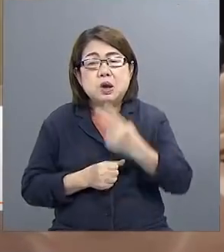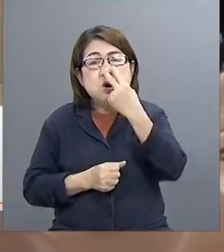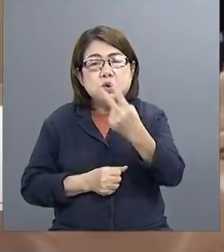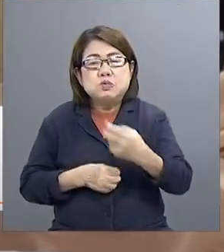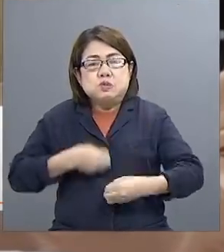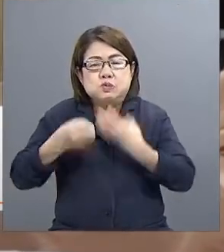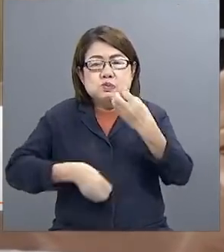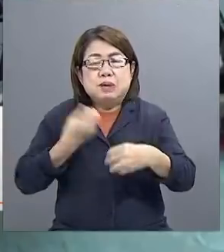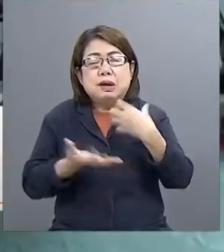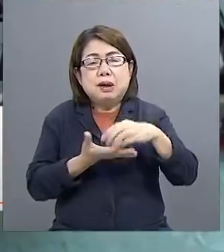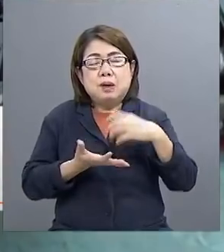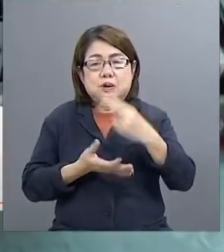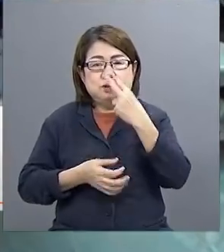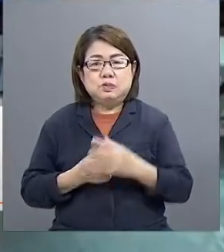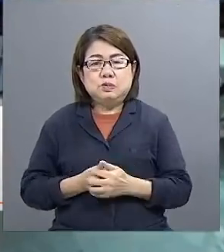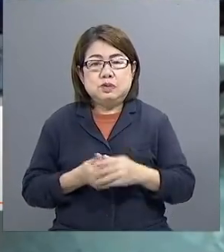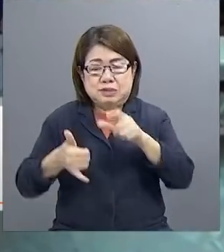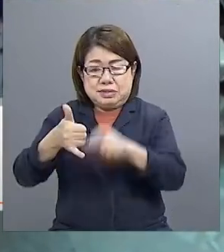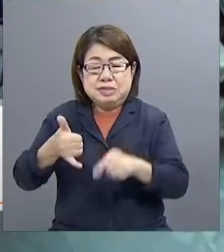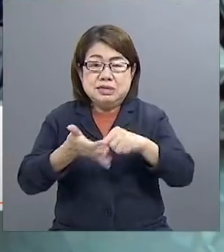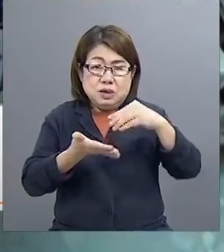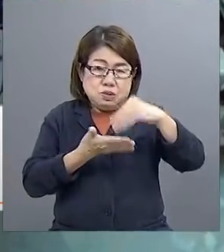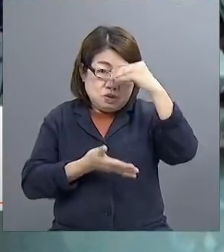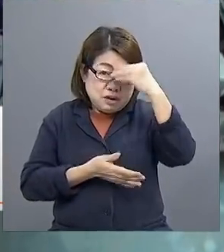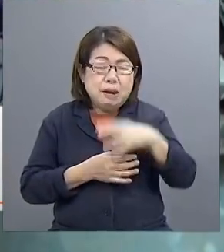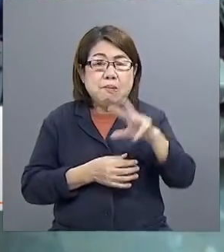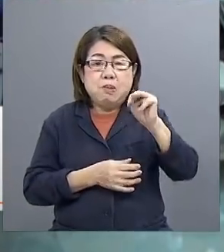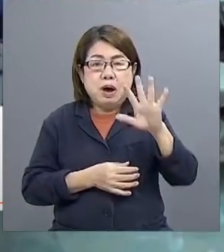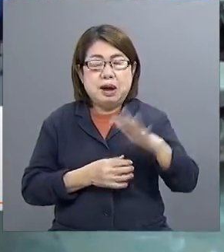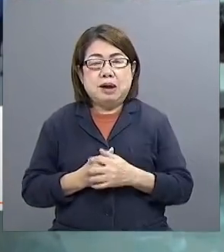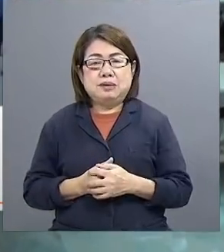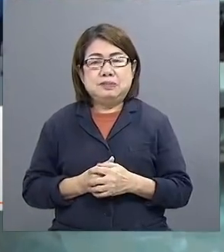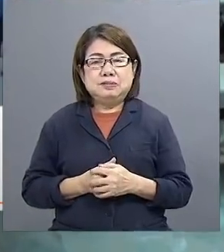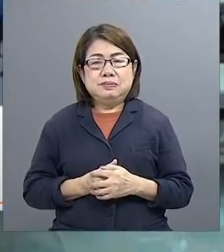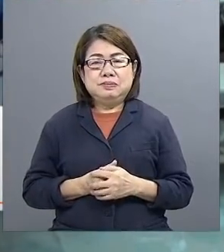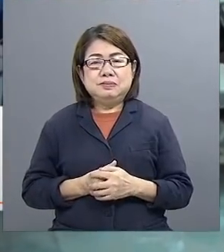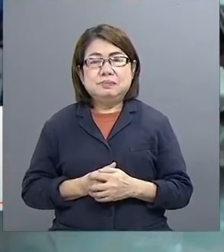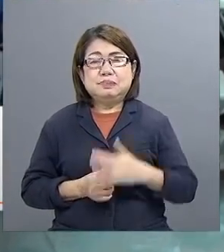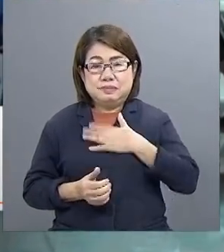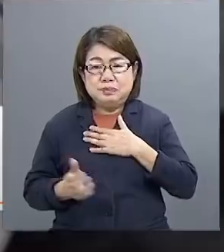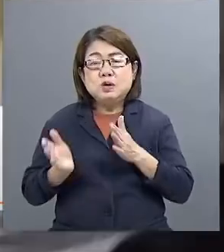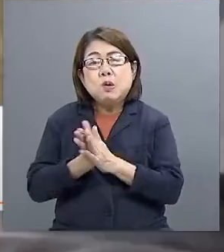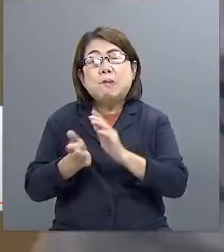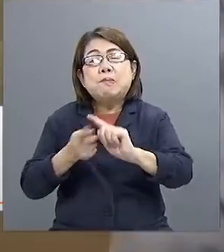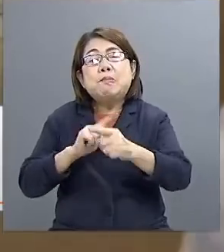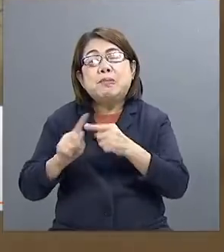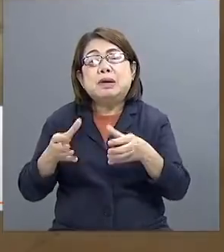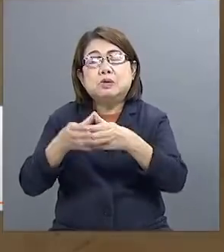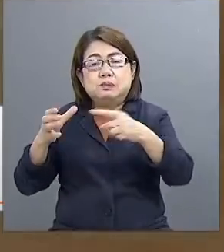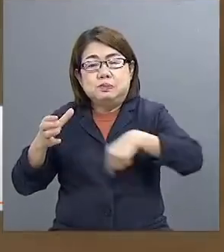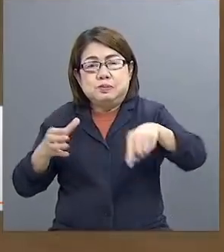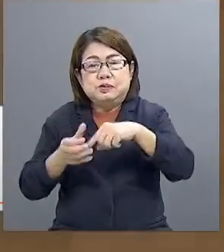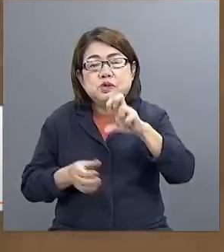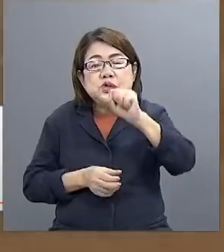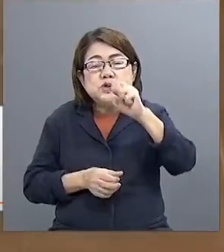ศรีระเดชานักเรียนชั้นมัธยมศึกษาปีที่ห้าร้อยความบอกว่าตัวเองเนี่ยร่วมกับเพื่อนๆครับได้ทดลองประดิษฐ์